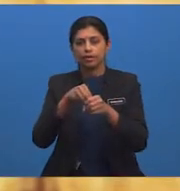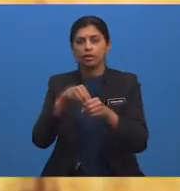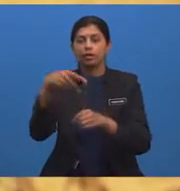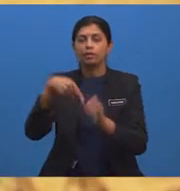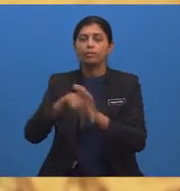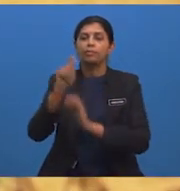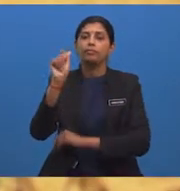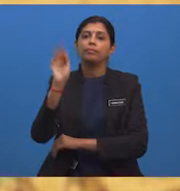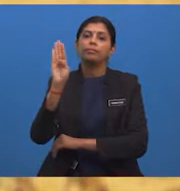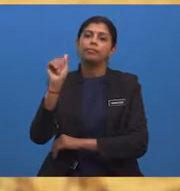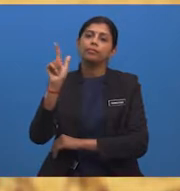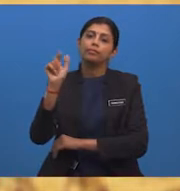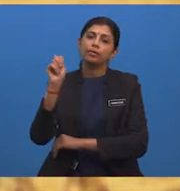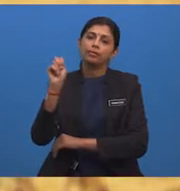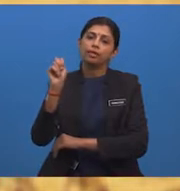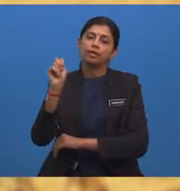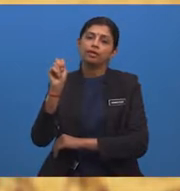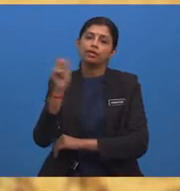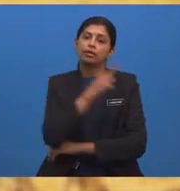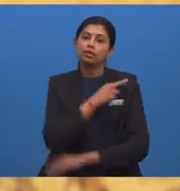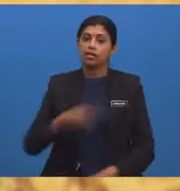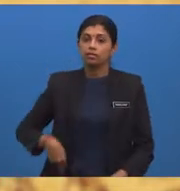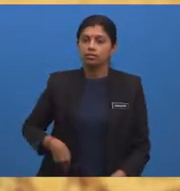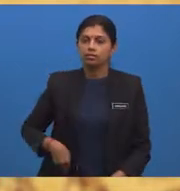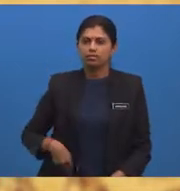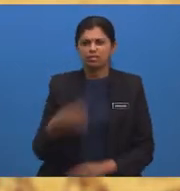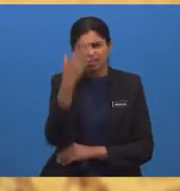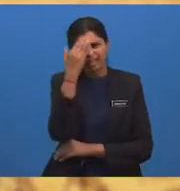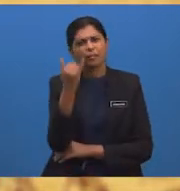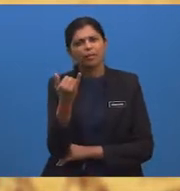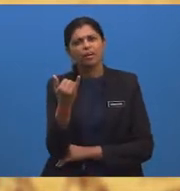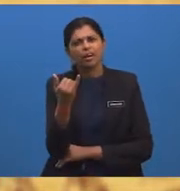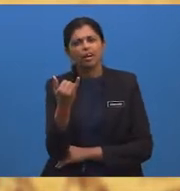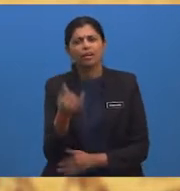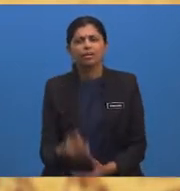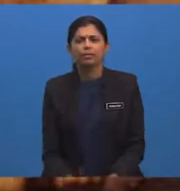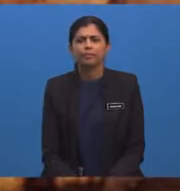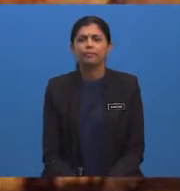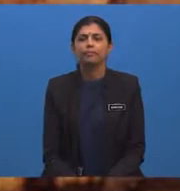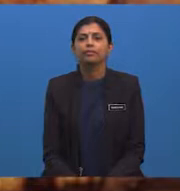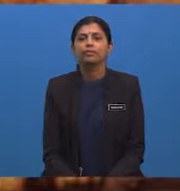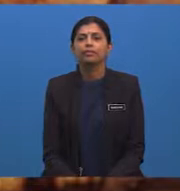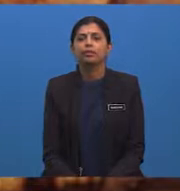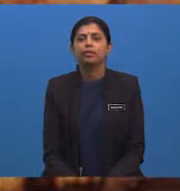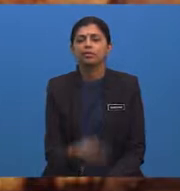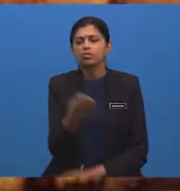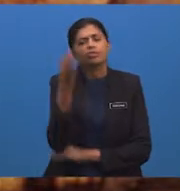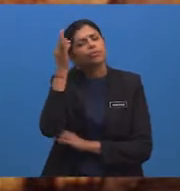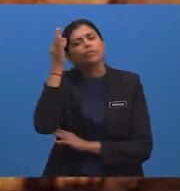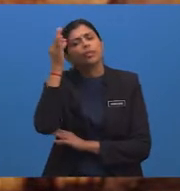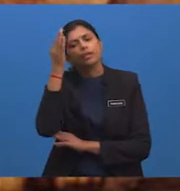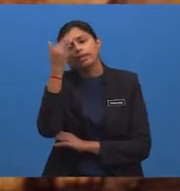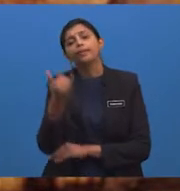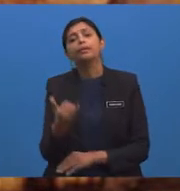Mengapa golongan Brahmin sangat penting semasa upacara pertabalan raja? Boleh murid-murid